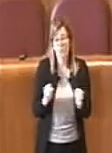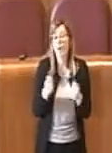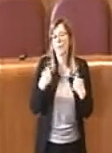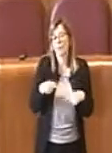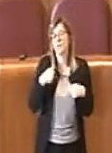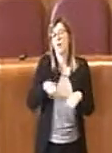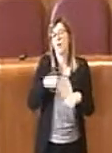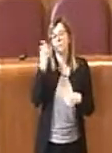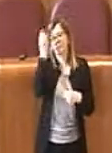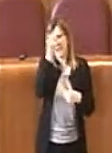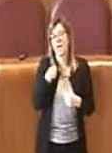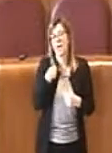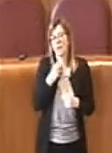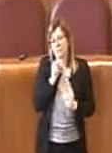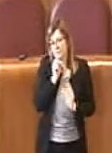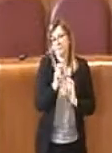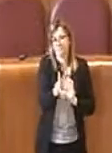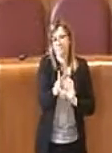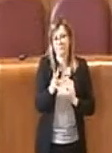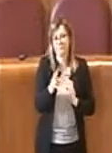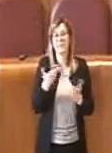questo pensiero grazie presidente